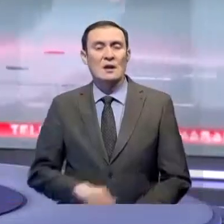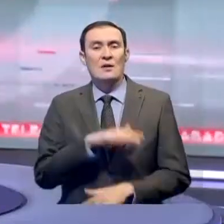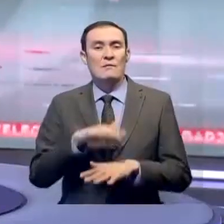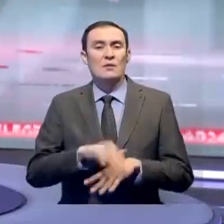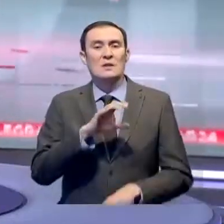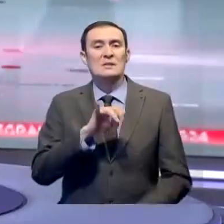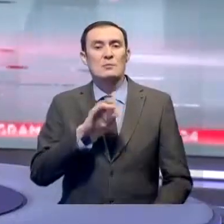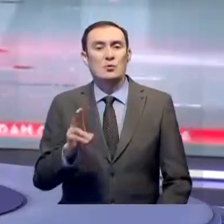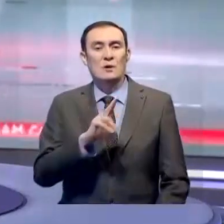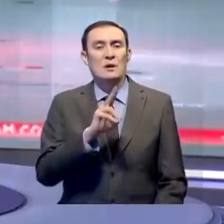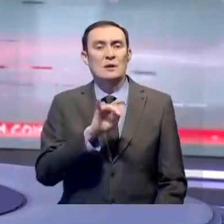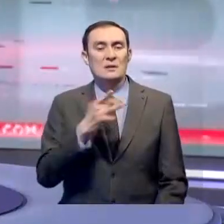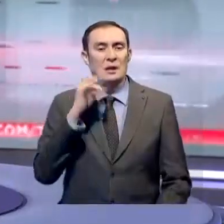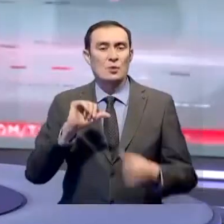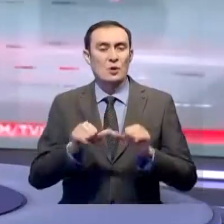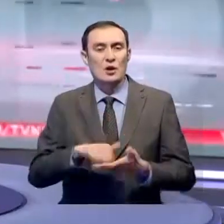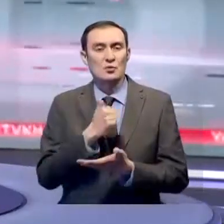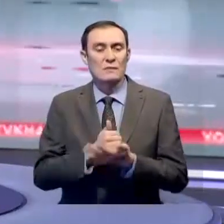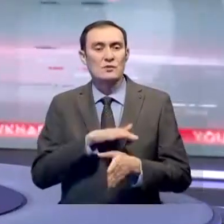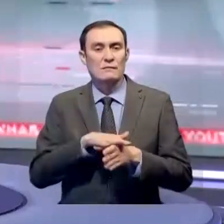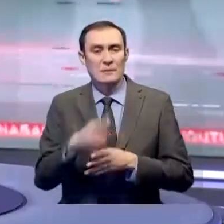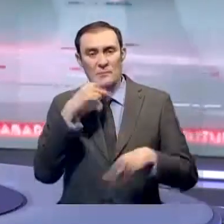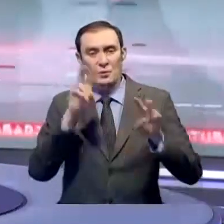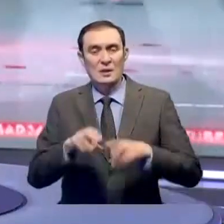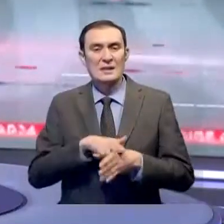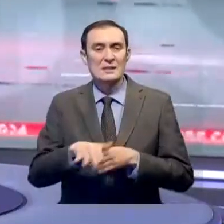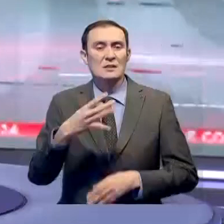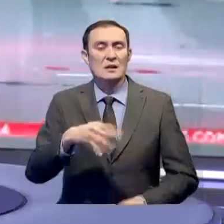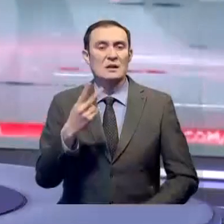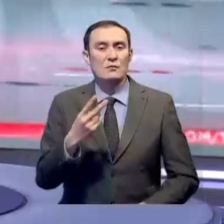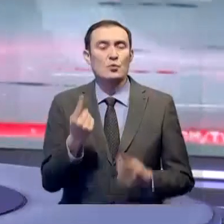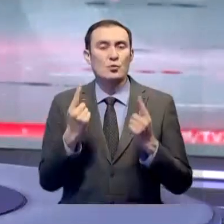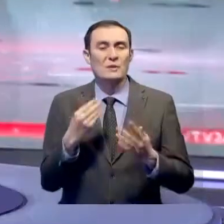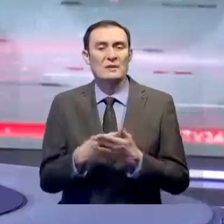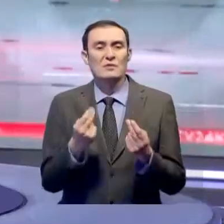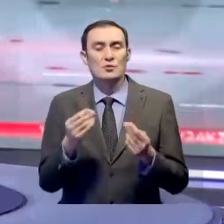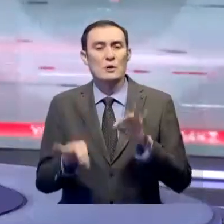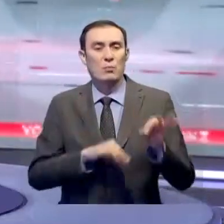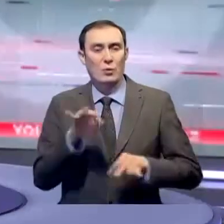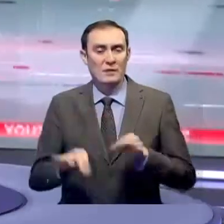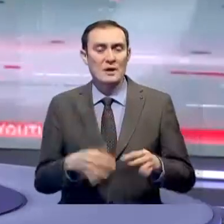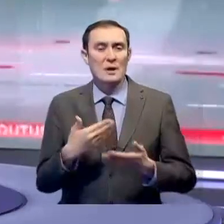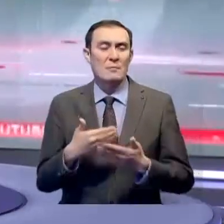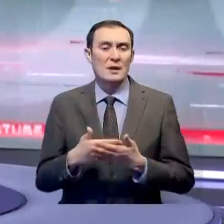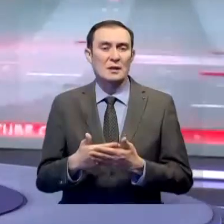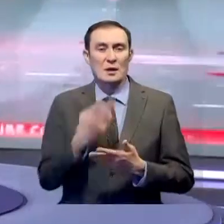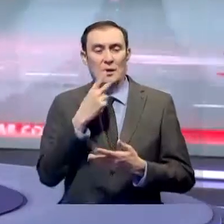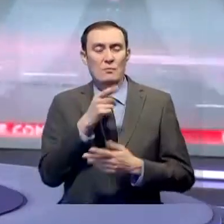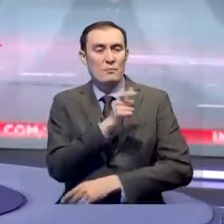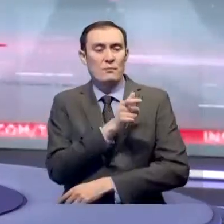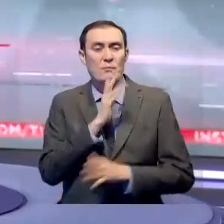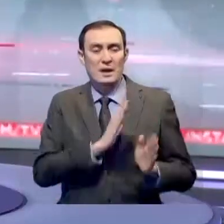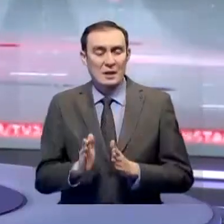Другим темам. Фонд Самрохозына на регулярной основе осуществляет мониторинг реализации 42 крупных инвестиционных проектов. О порядке